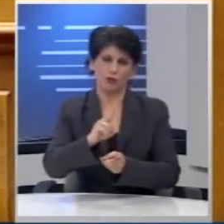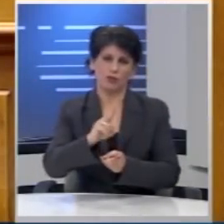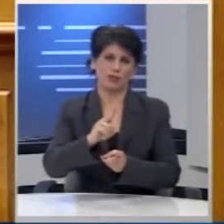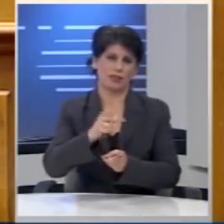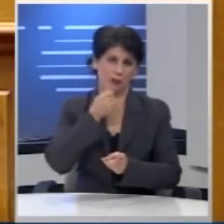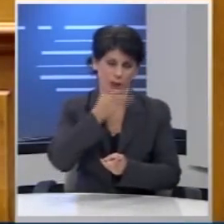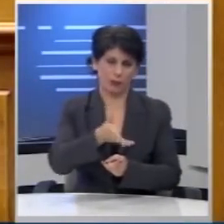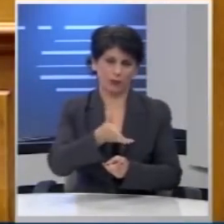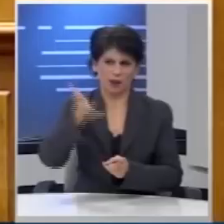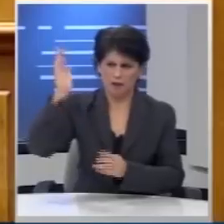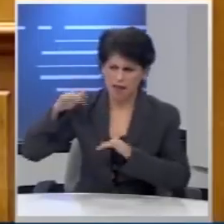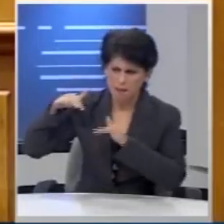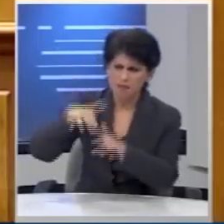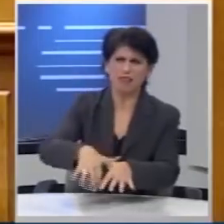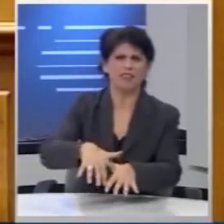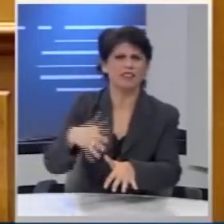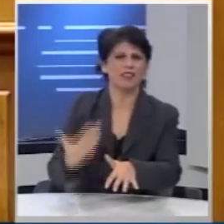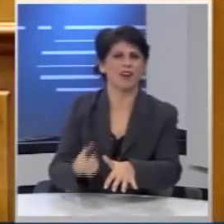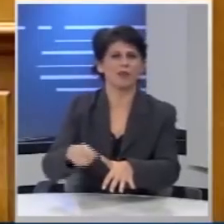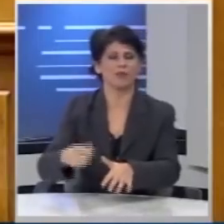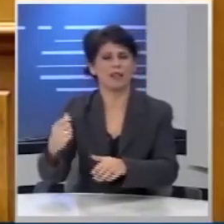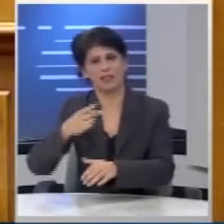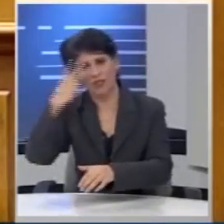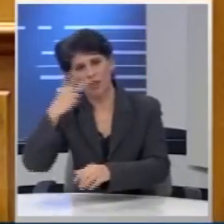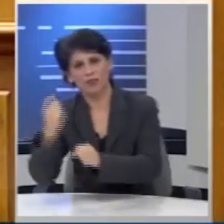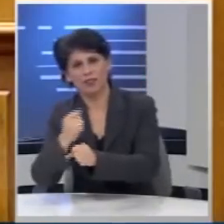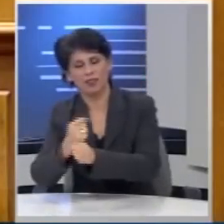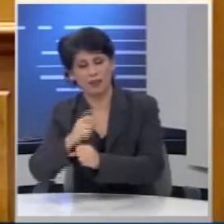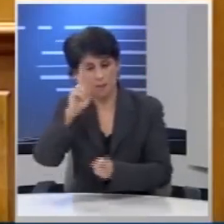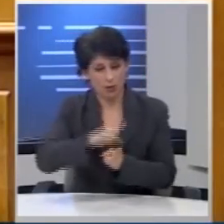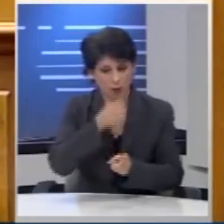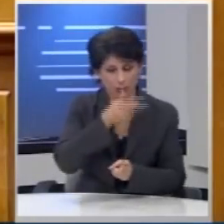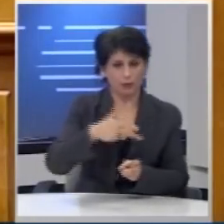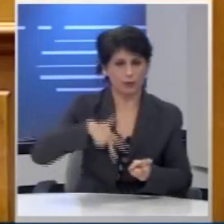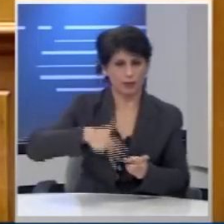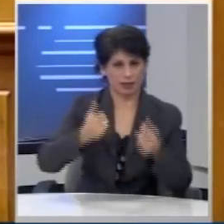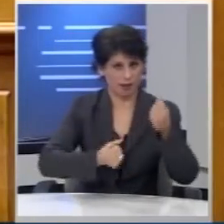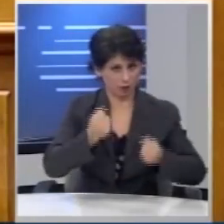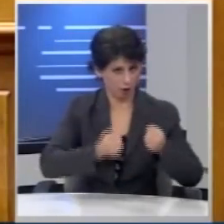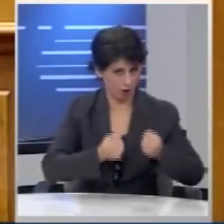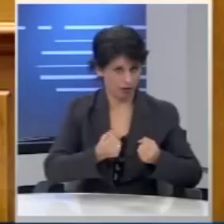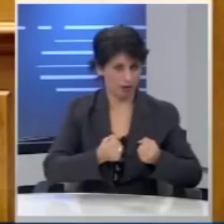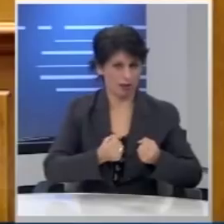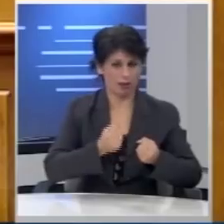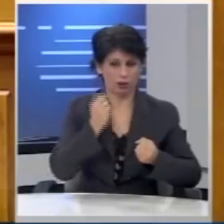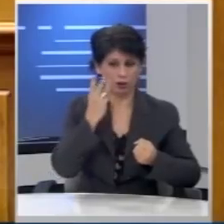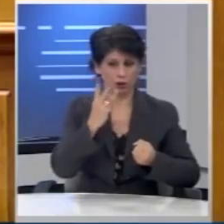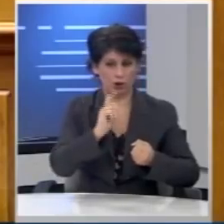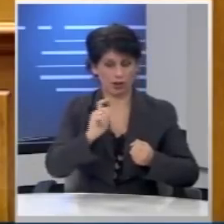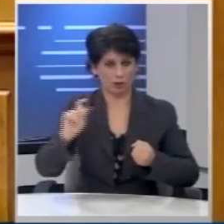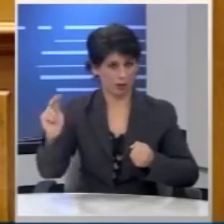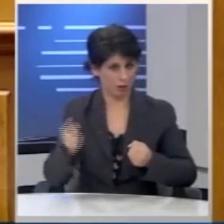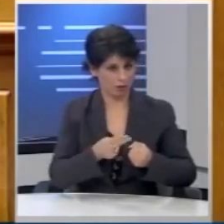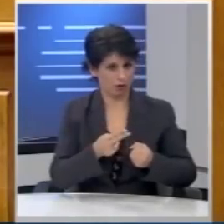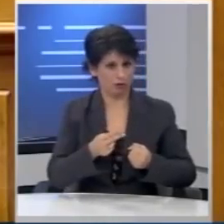επίθεση στα δικαιώματα των εργαζομένων. Η μείωση των δαπανών για τα κρατικά αυτοκίνητα των 3